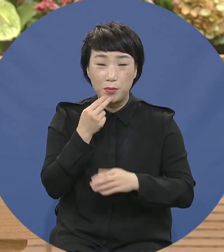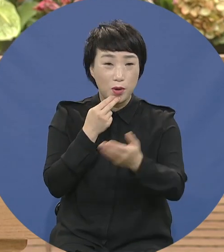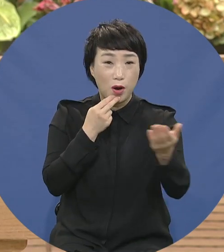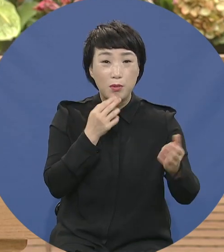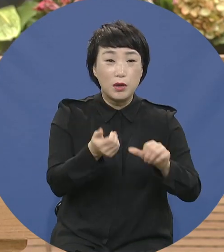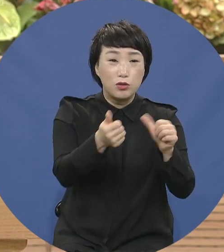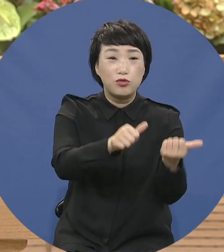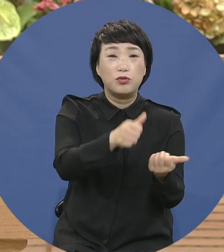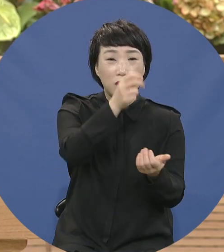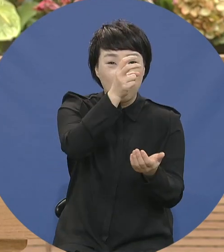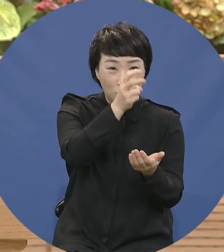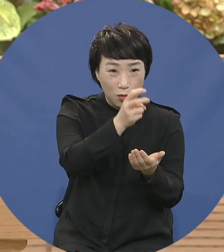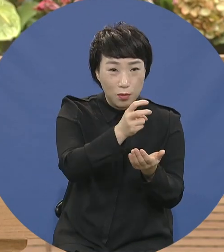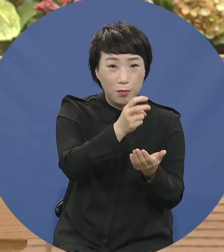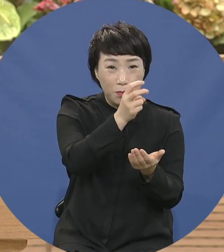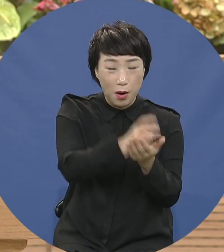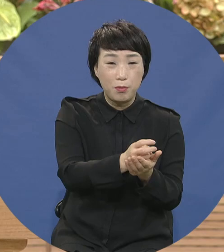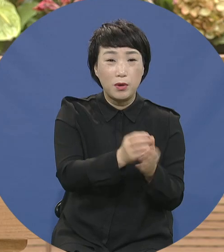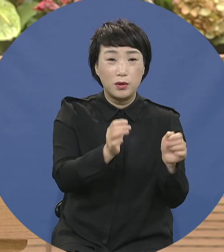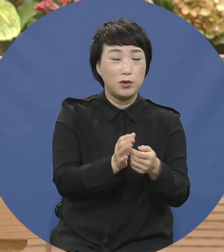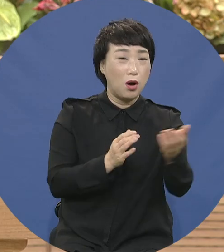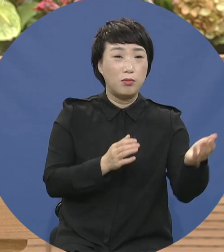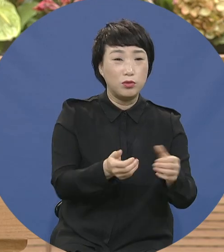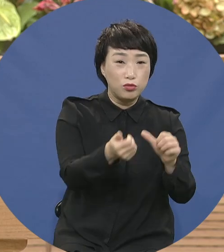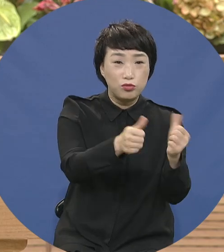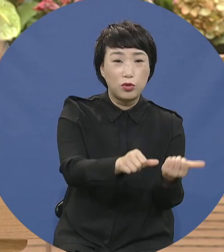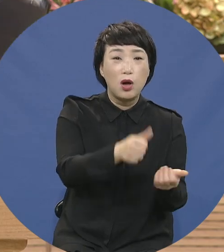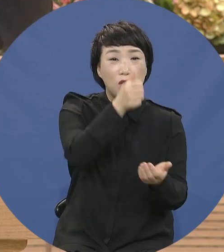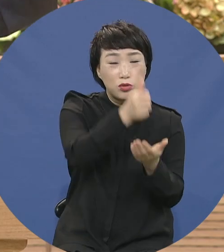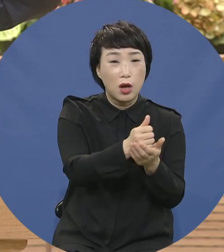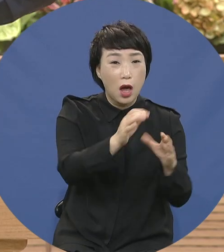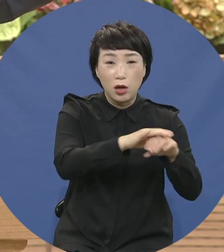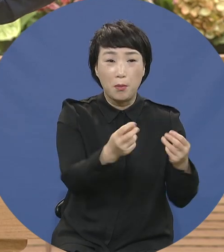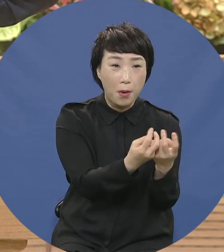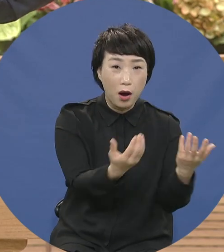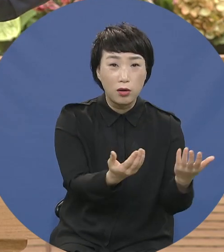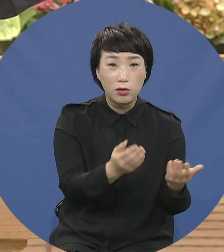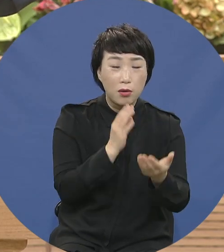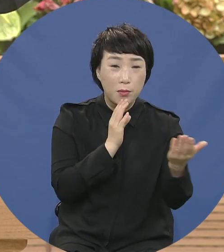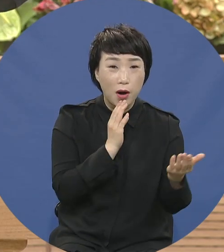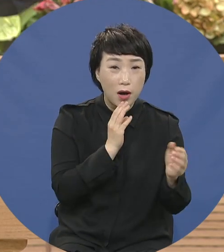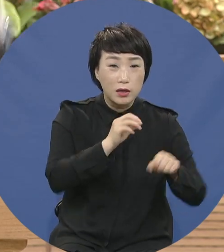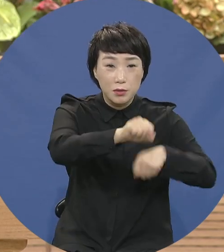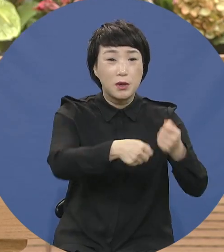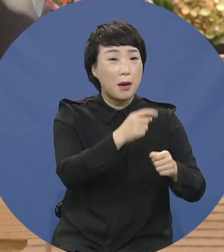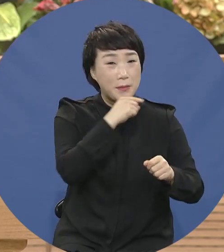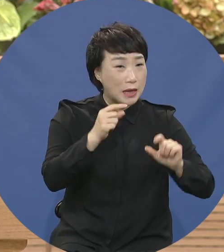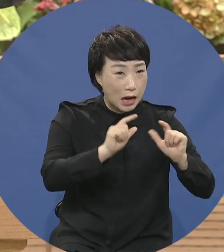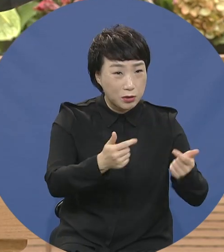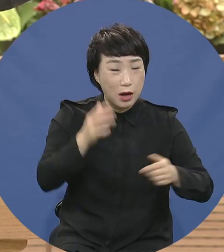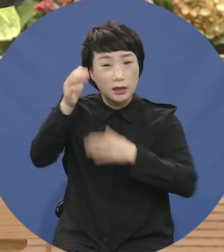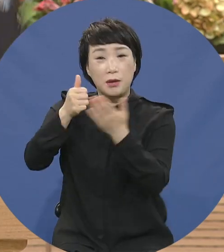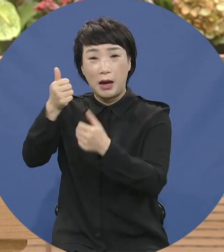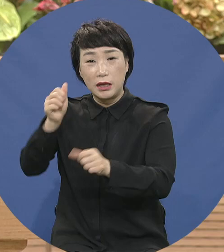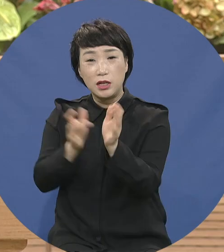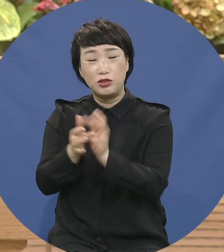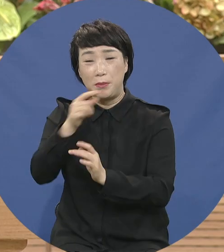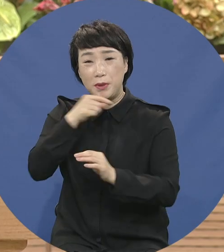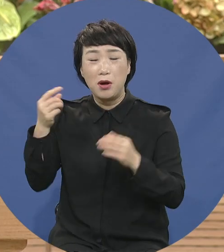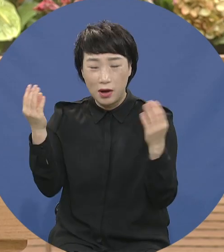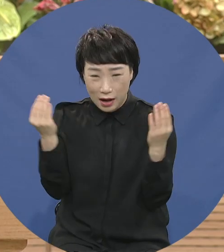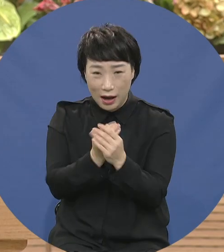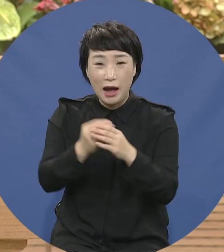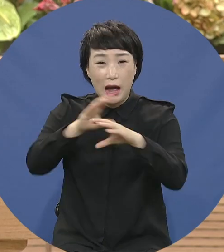정령 죽으려 난 죄를 해결할 길이 없으니 짐승의 피가 아니라 하나님의 아들의 피로 완전 무결하게